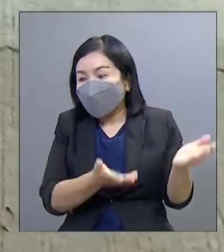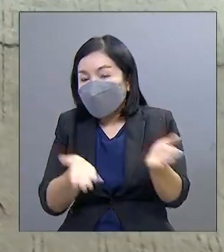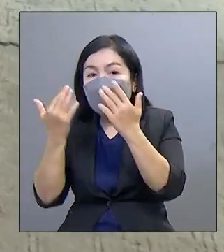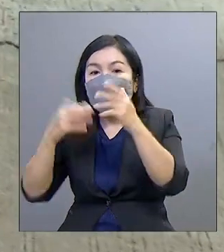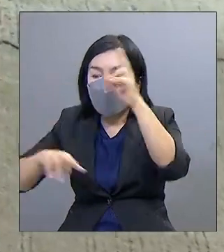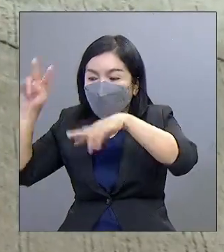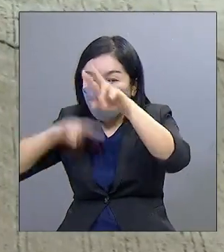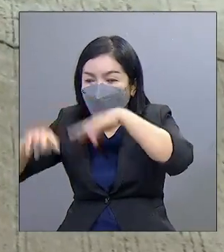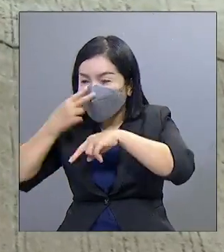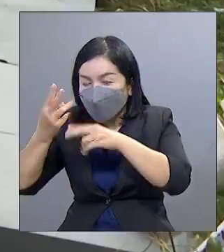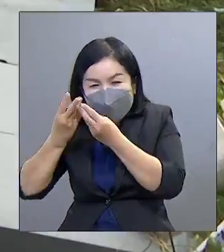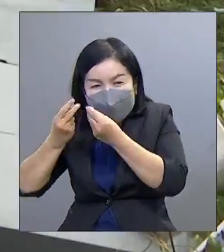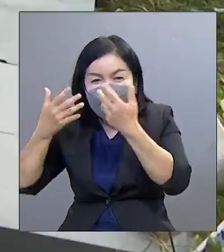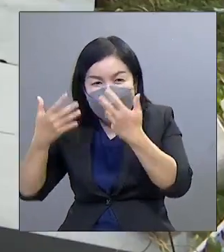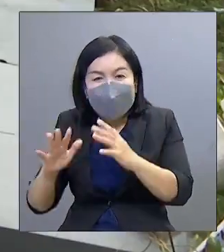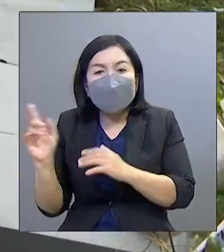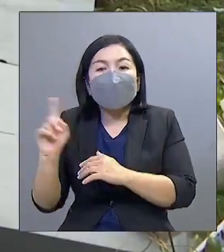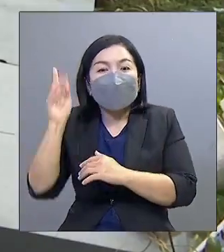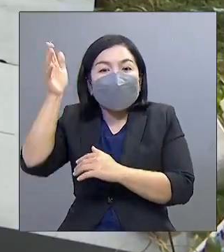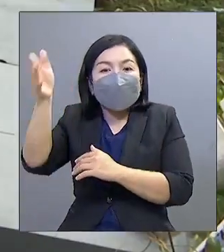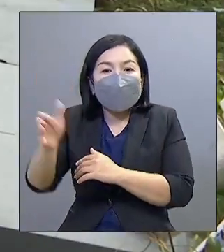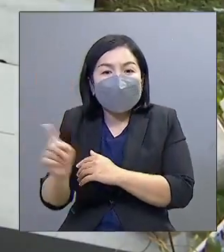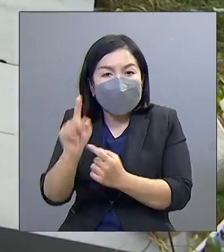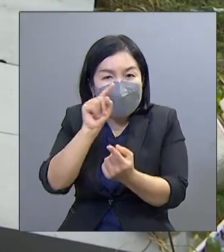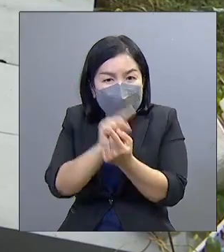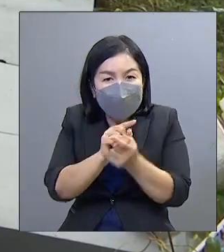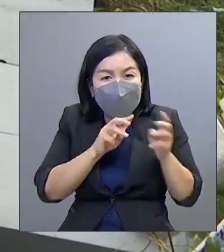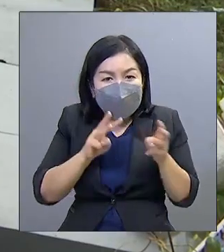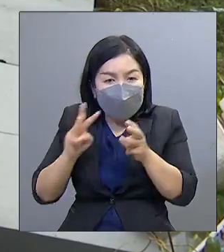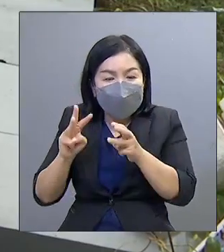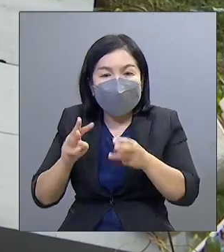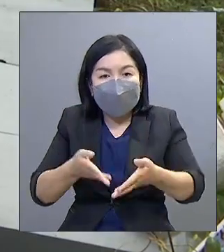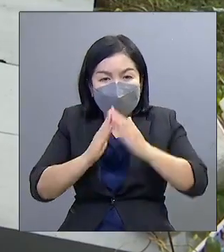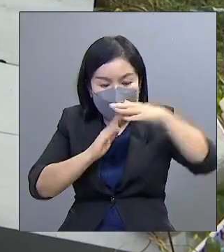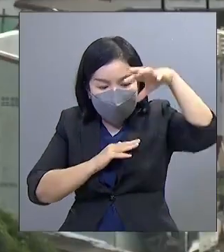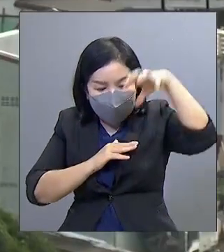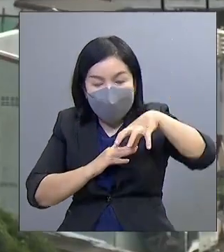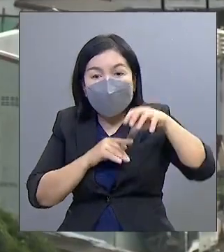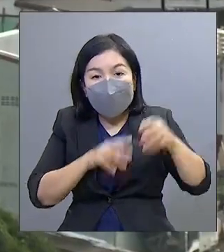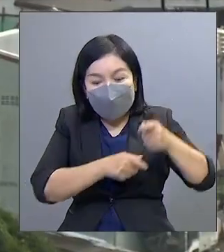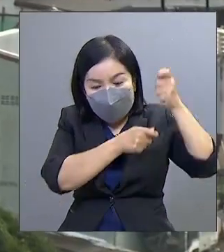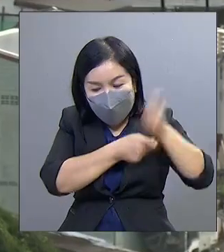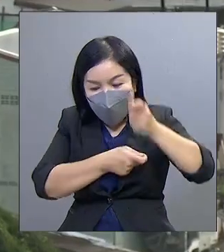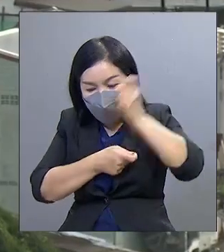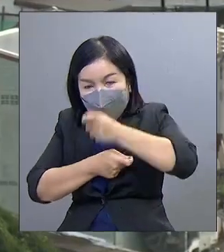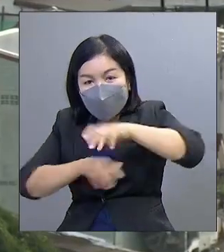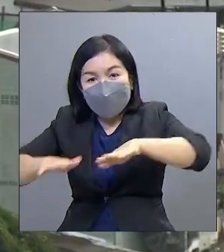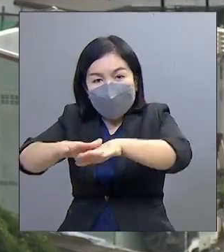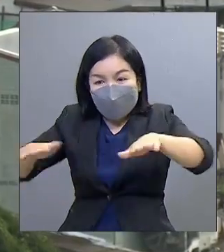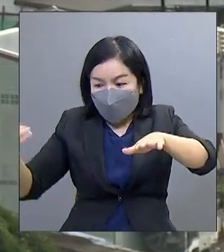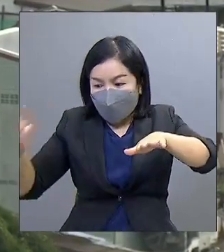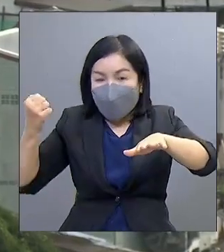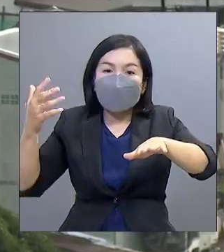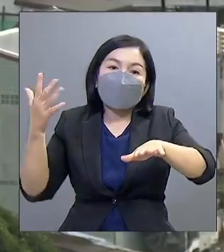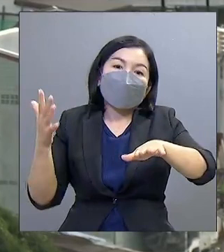สอบโครงสร้างอย่างละเอียดนะคะอย่างไรก็ตามเบื้องต้นพบว่าการก่อสร้างอาคาร2ชั้นหลังนี้ไม่ได้มีการตอกเสาเข็มหรือว่าก่อสร้างบ